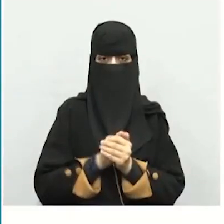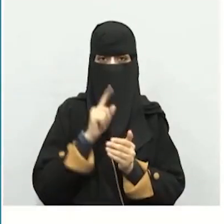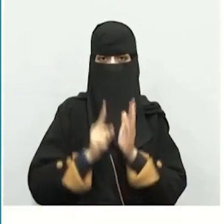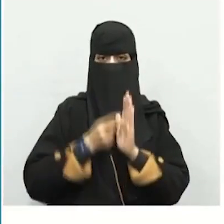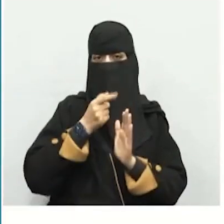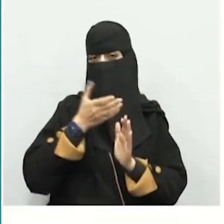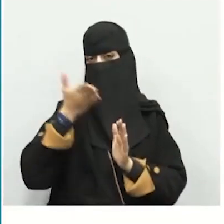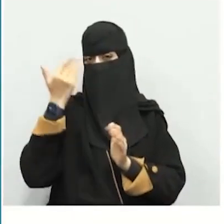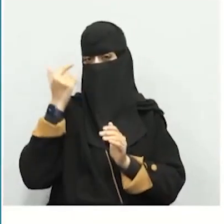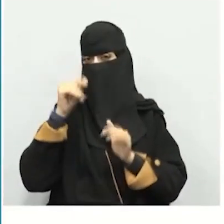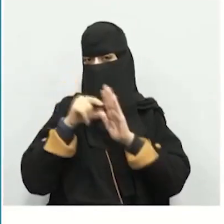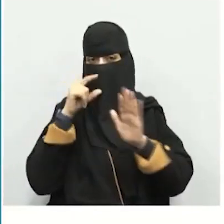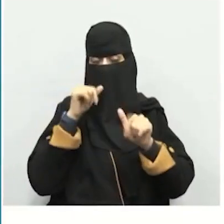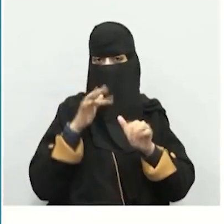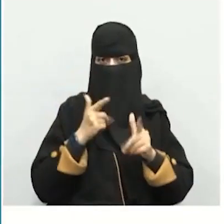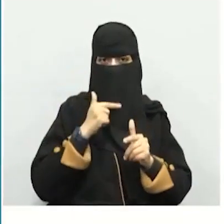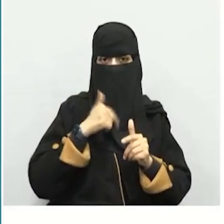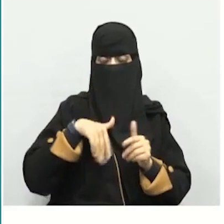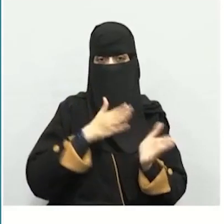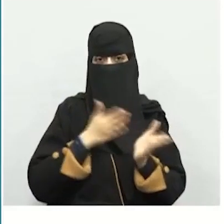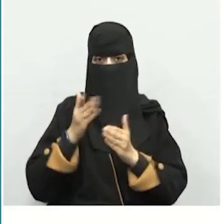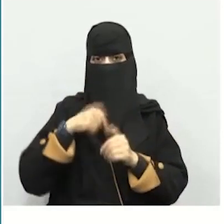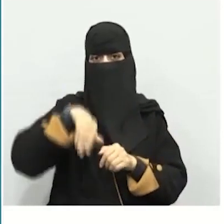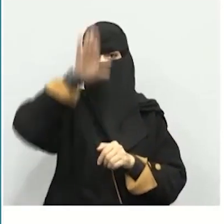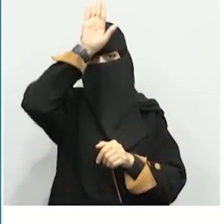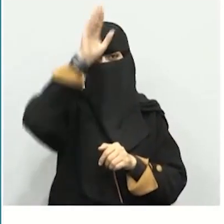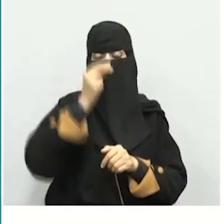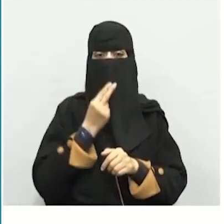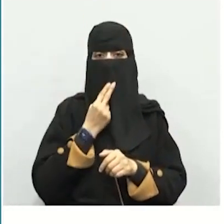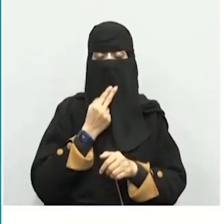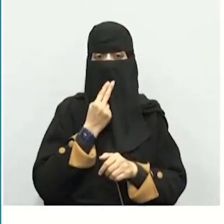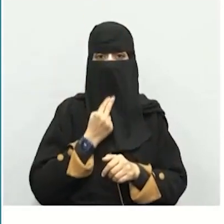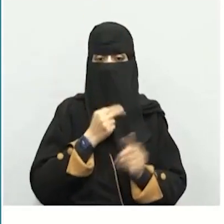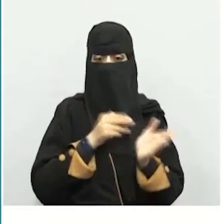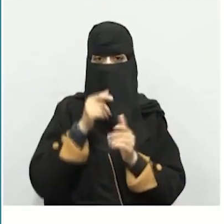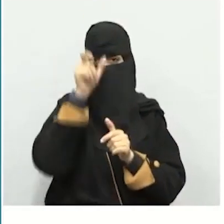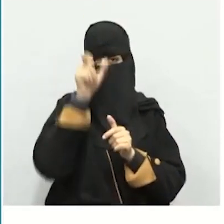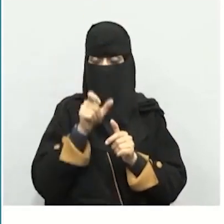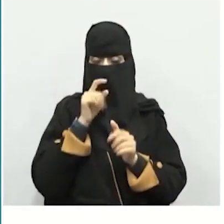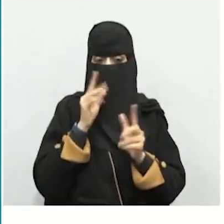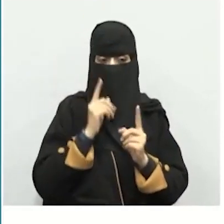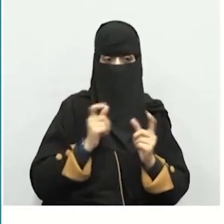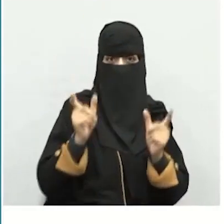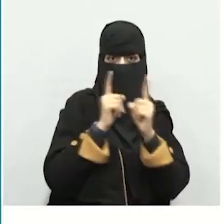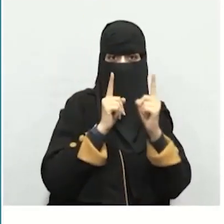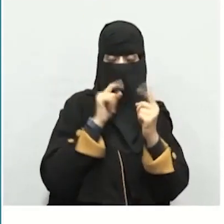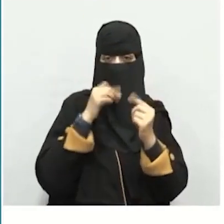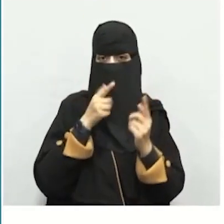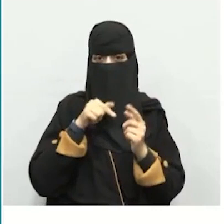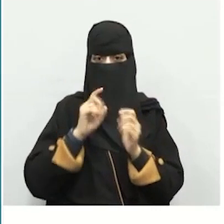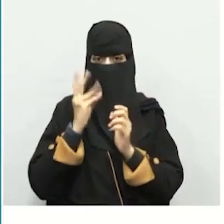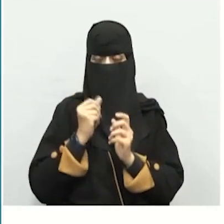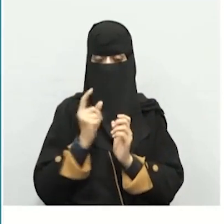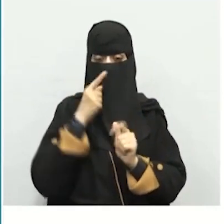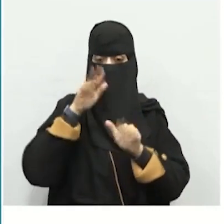درسنا السابق. خادم الحرمين الشريفين الملك سلمان بن عبد العزيز، شخصيته ومواقفه رقم واحد.